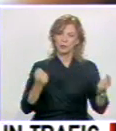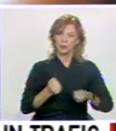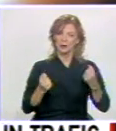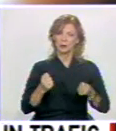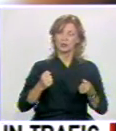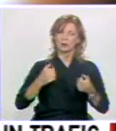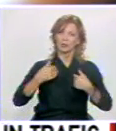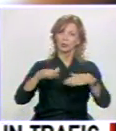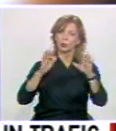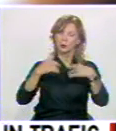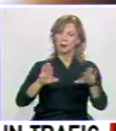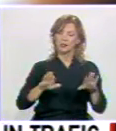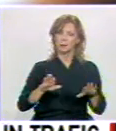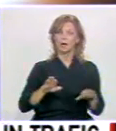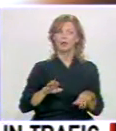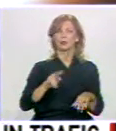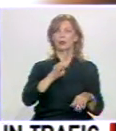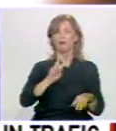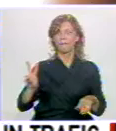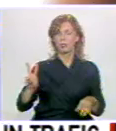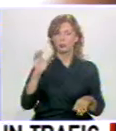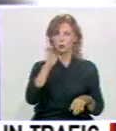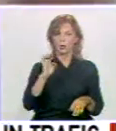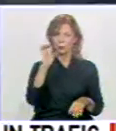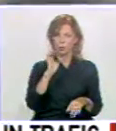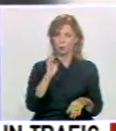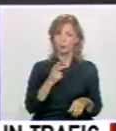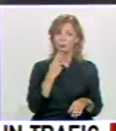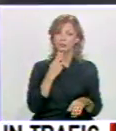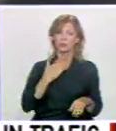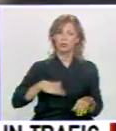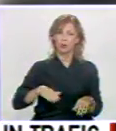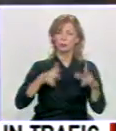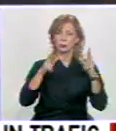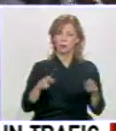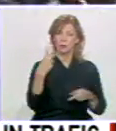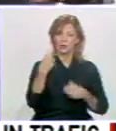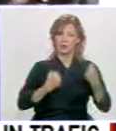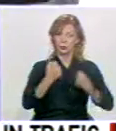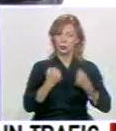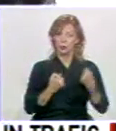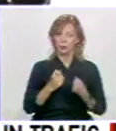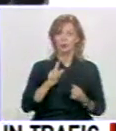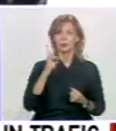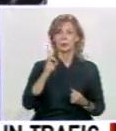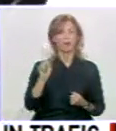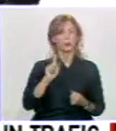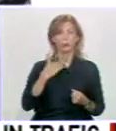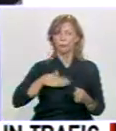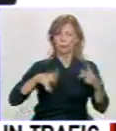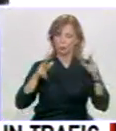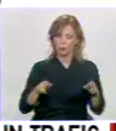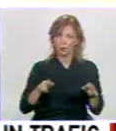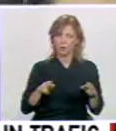Europei. Polițiștii au încercat să oprească cele 2 autoturisme în trafic, dar șoferii au ignorat semnalele regulamentare. Au încercat să fugă, așa